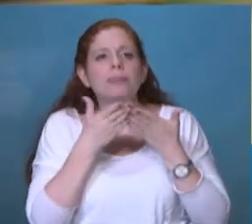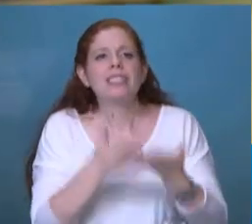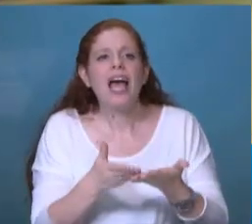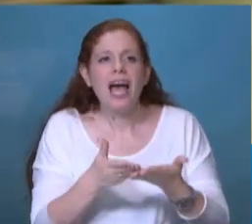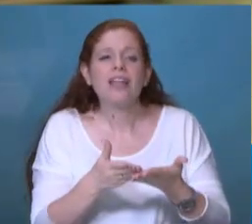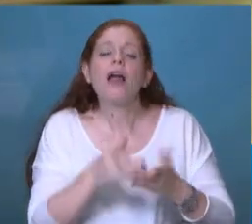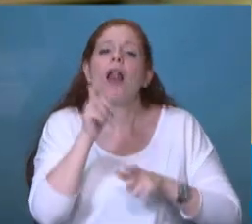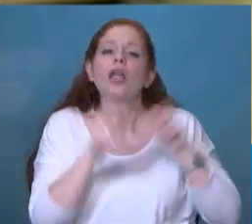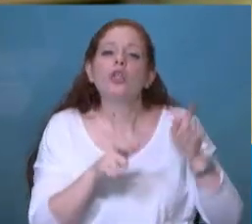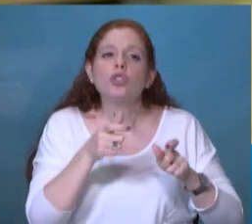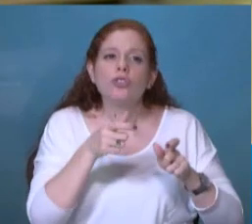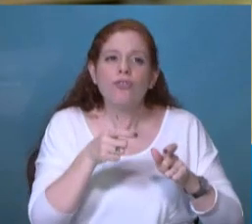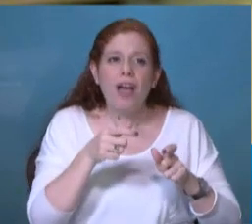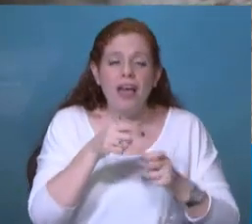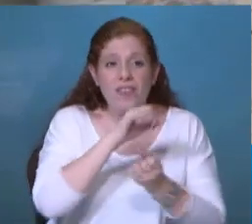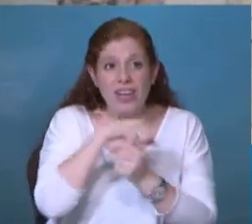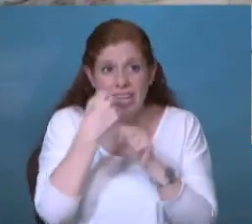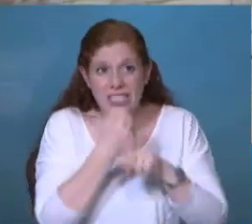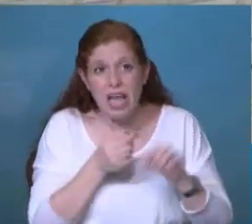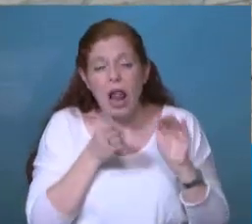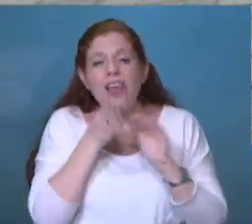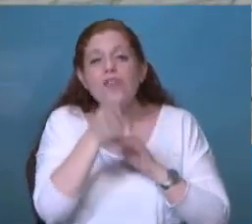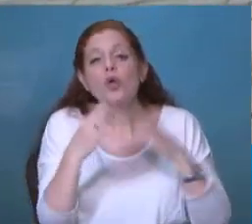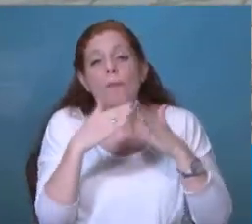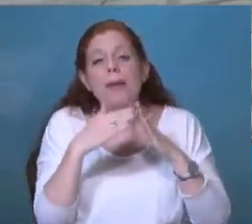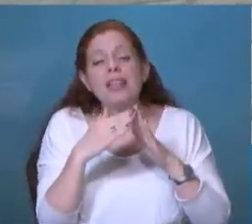ונציה לפלוש לבתים נטושים.